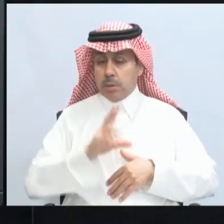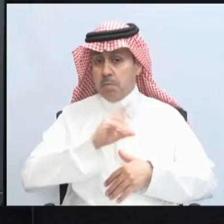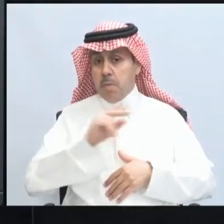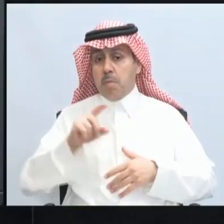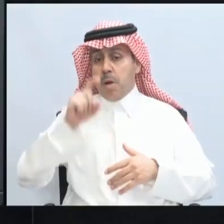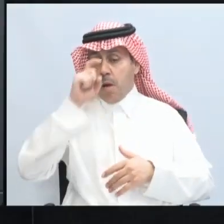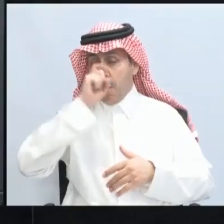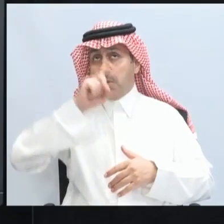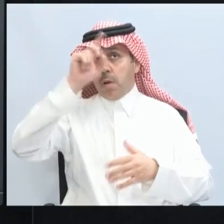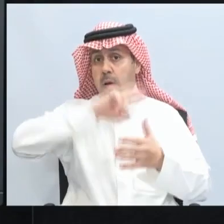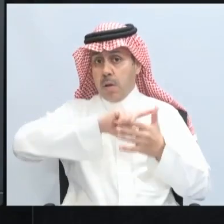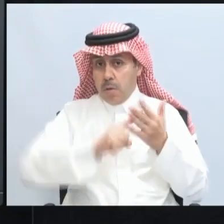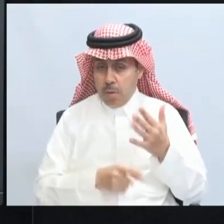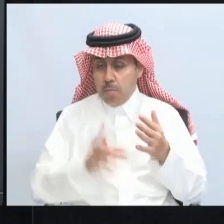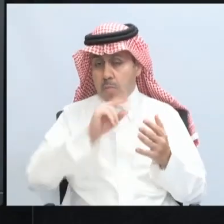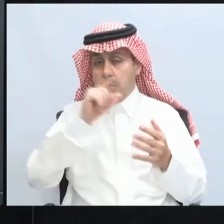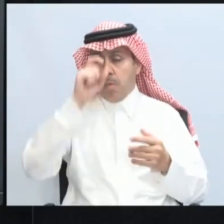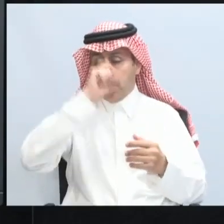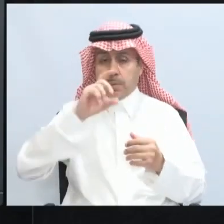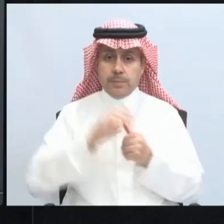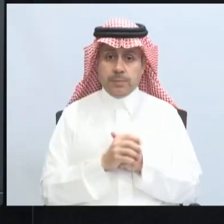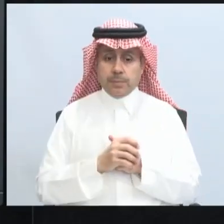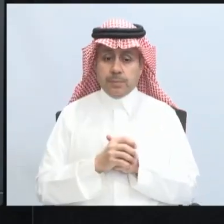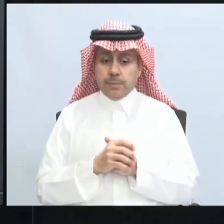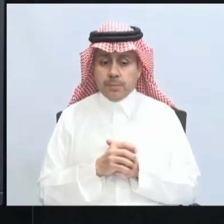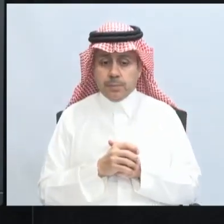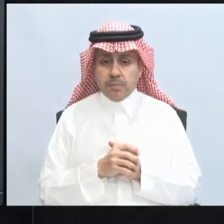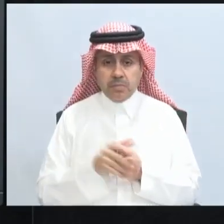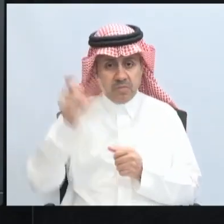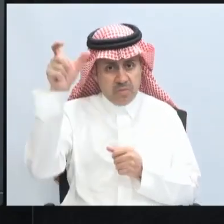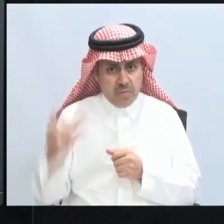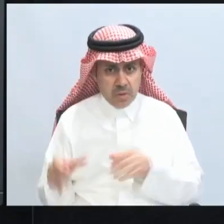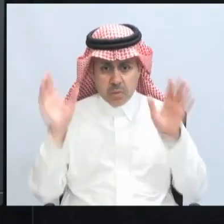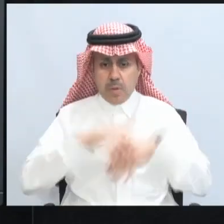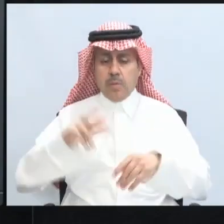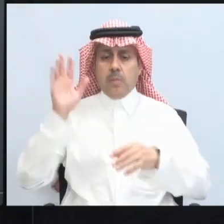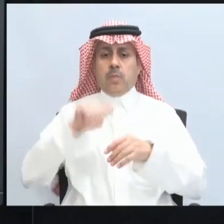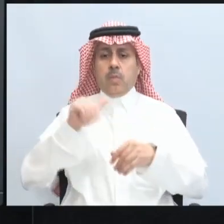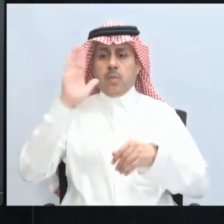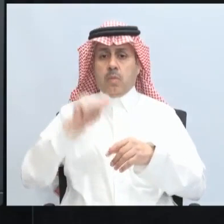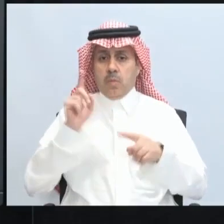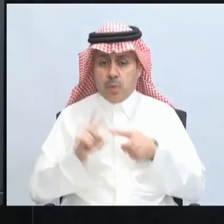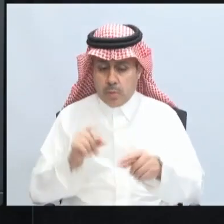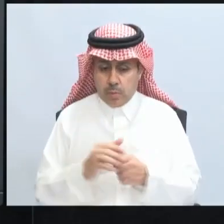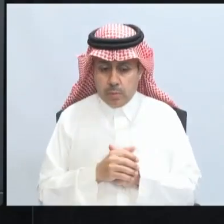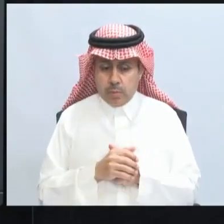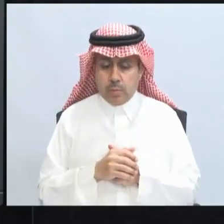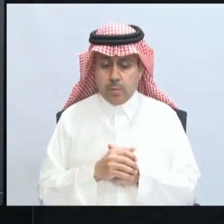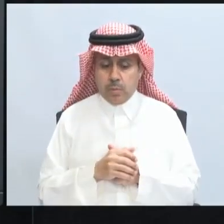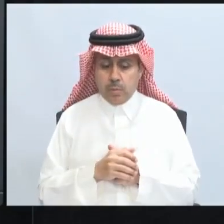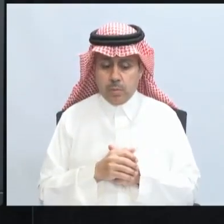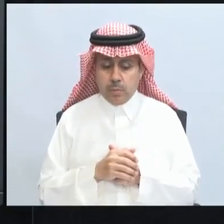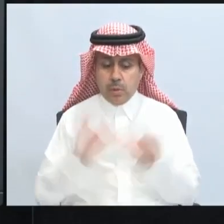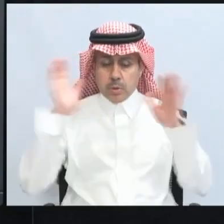الشباب قد ياتي لاداء الصلاه فيصليها كما يريد هو لا كما يريده الله جل على ف انه لا ياتي